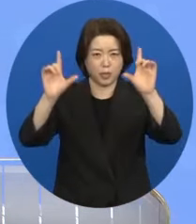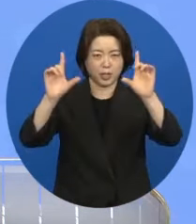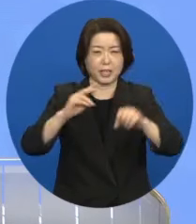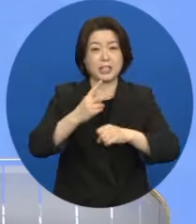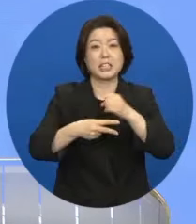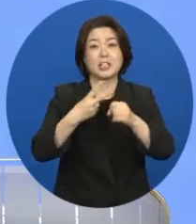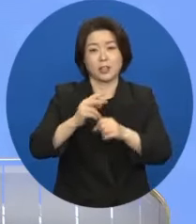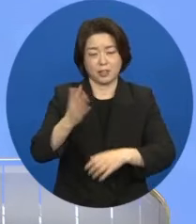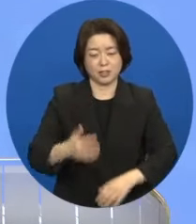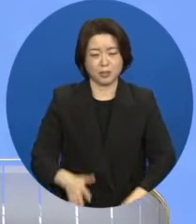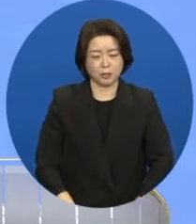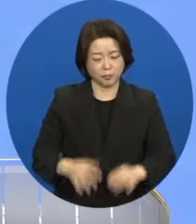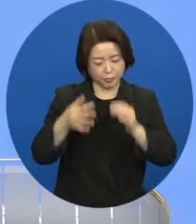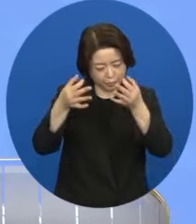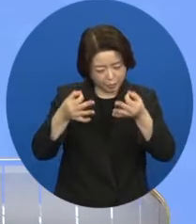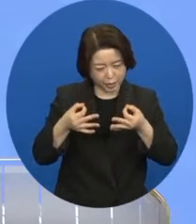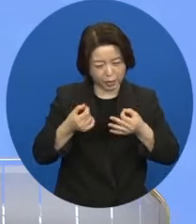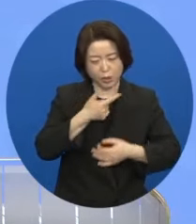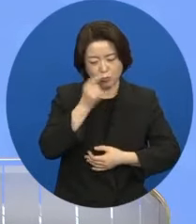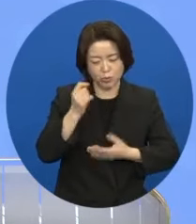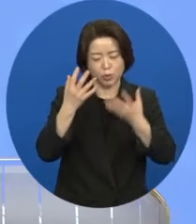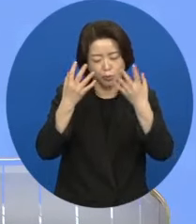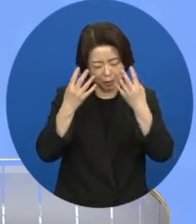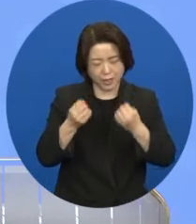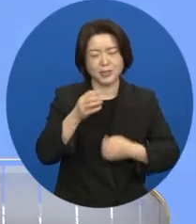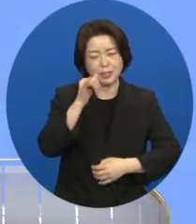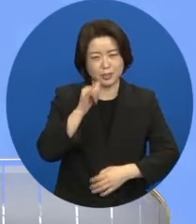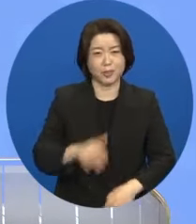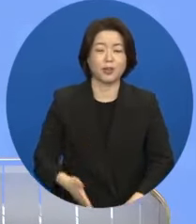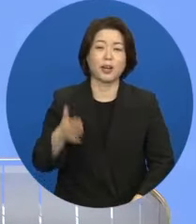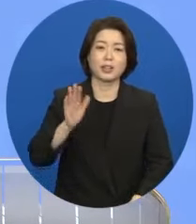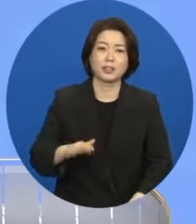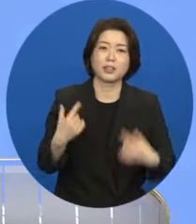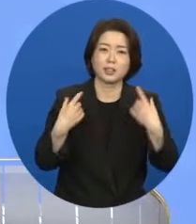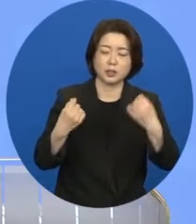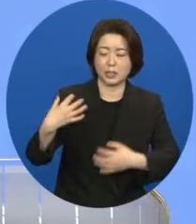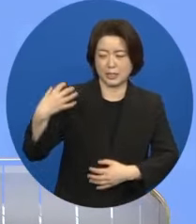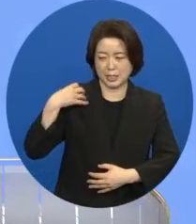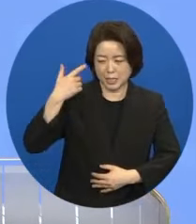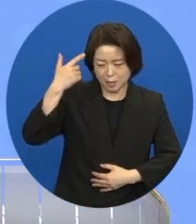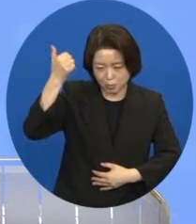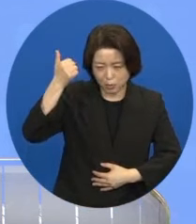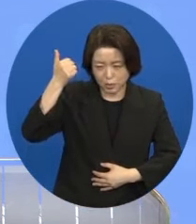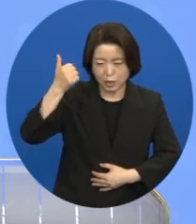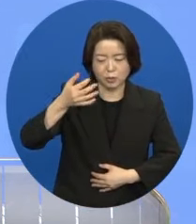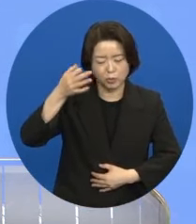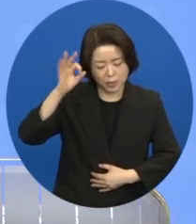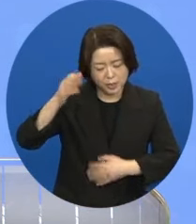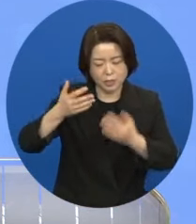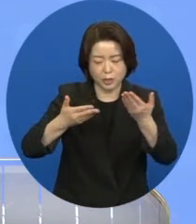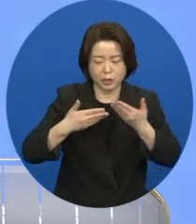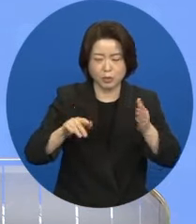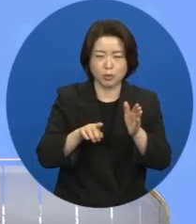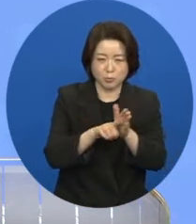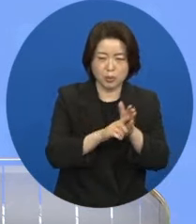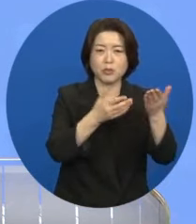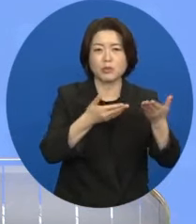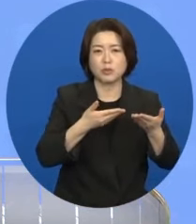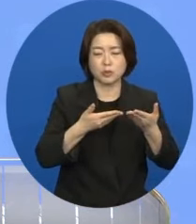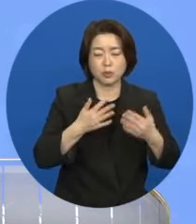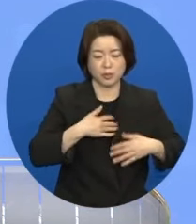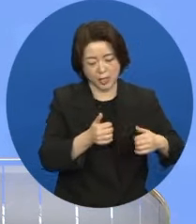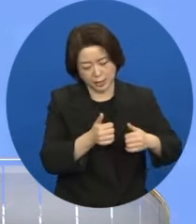부족한 부분이 참 많이 있습니다 그런데 저를 여전히 담임자로 받아주시고 믿어주시고